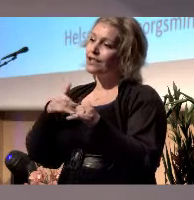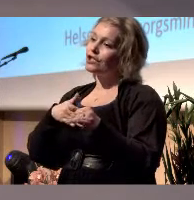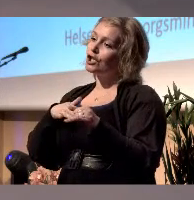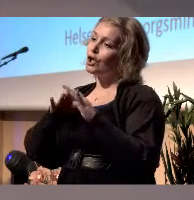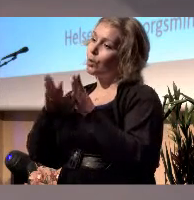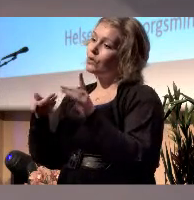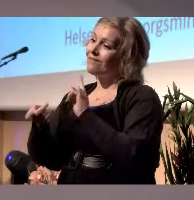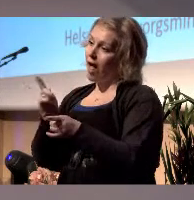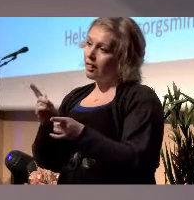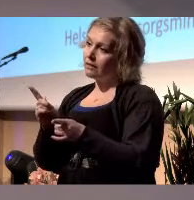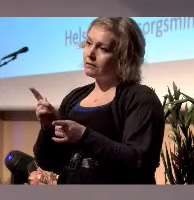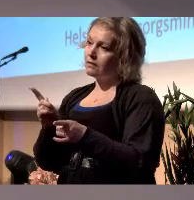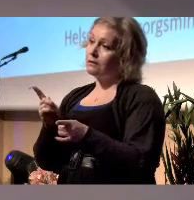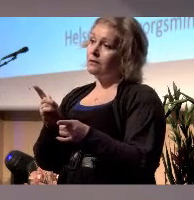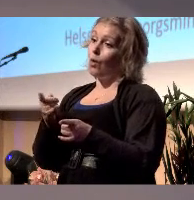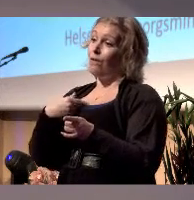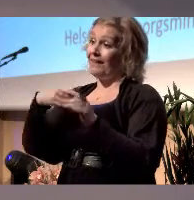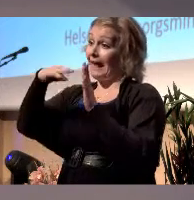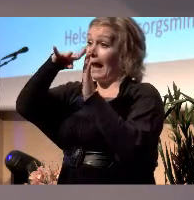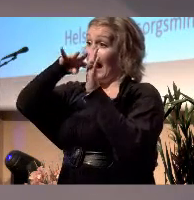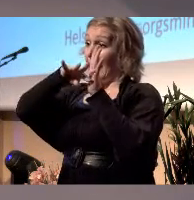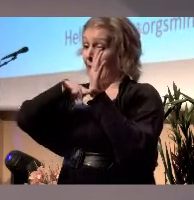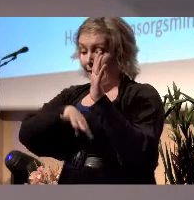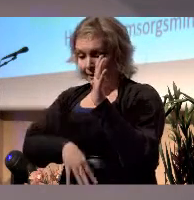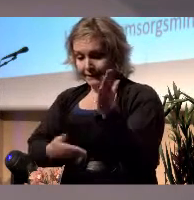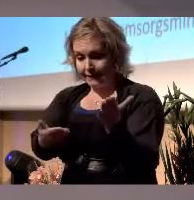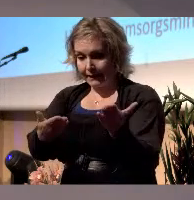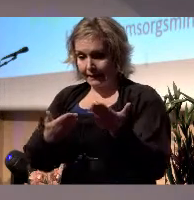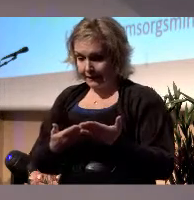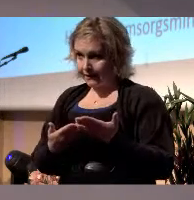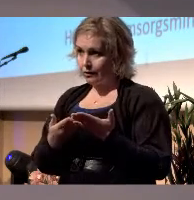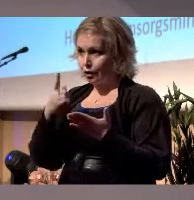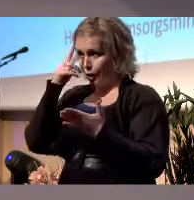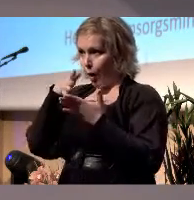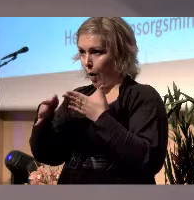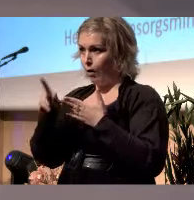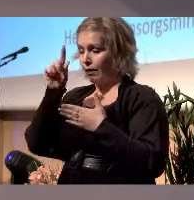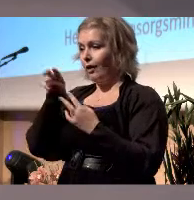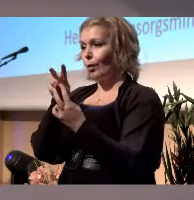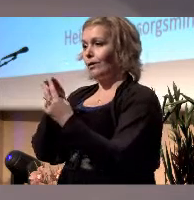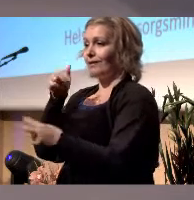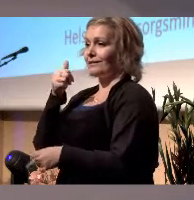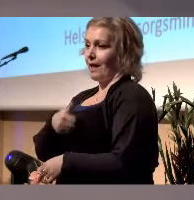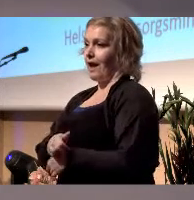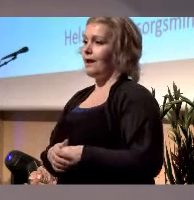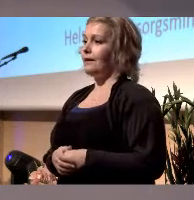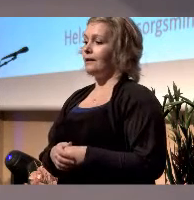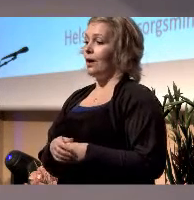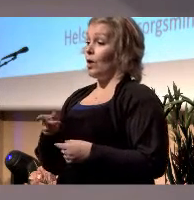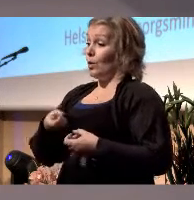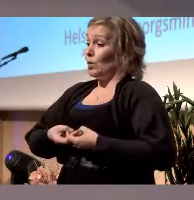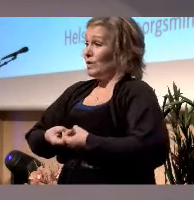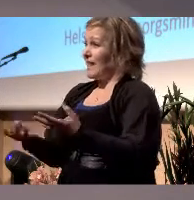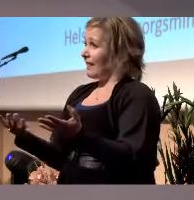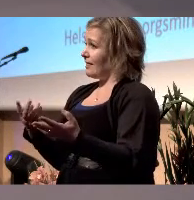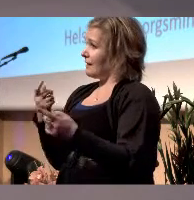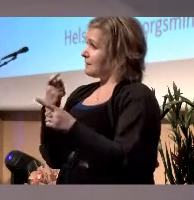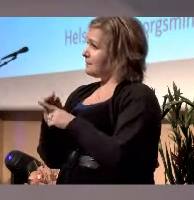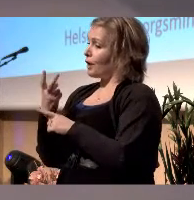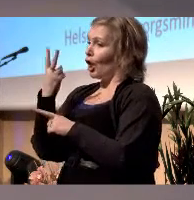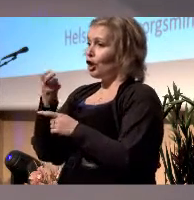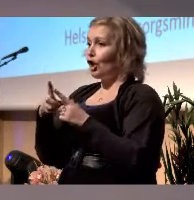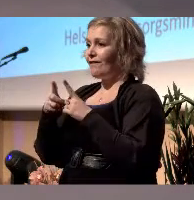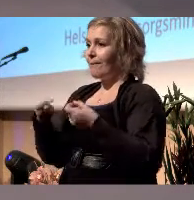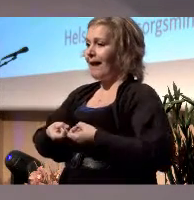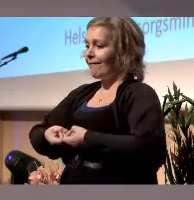sykehusvalg. Der fikk hun en liste over psykologer som hun kunne kontakte. Hun sendte nærmere 20